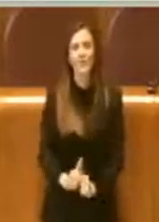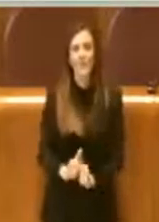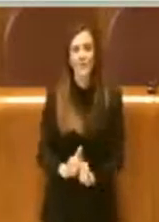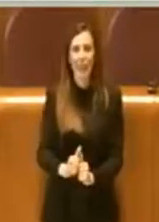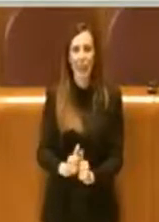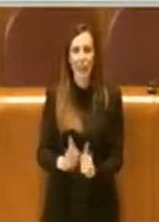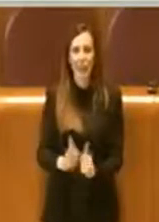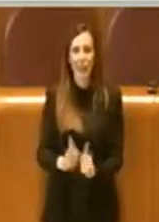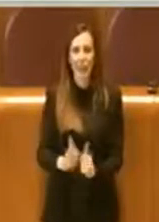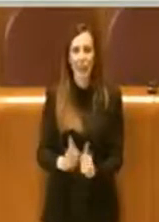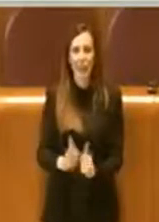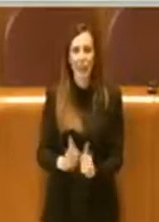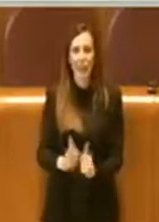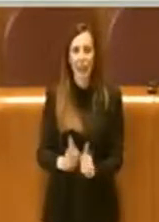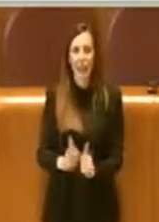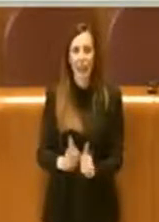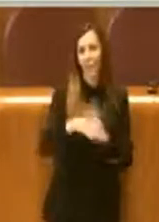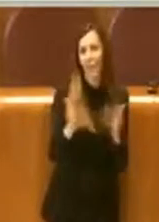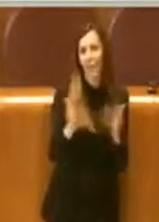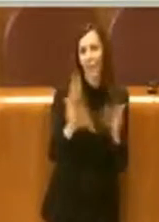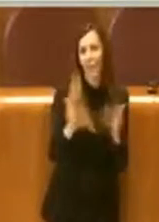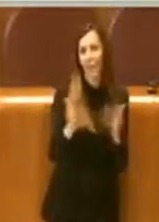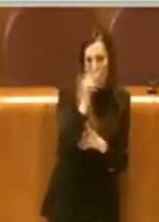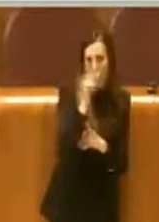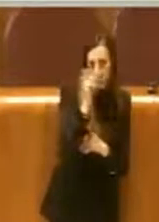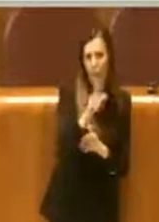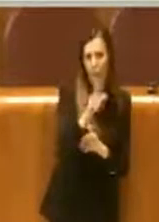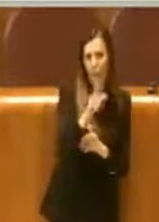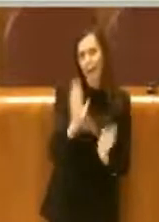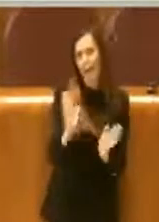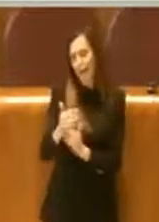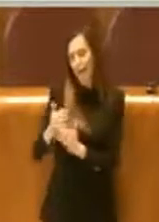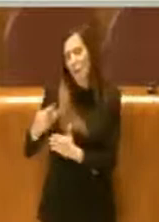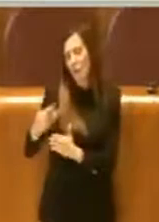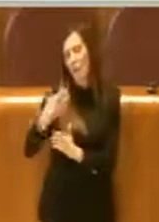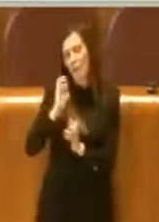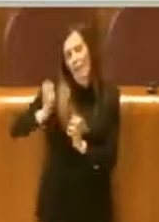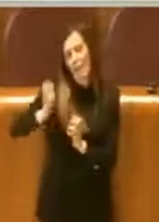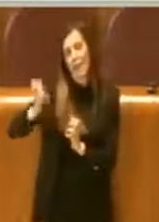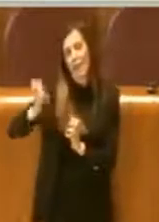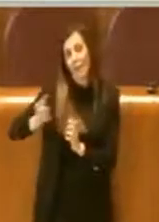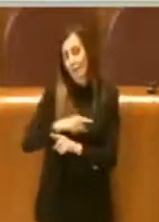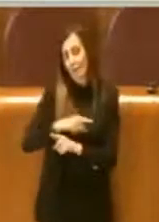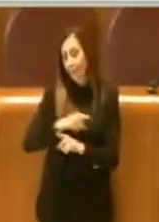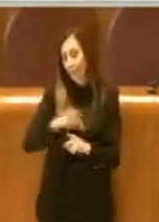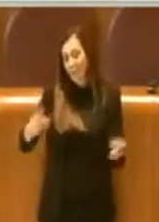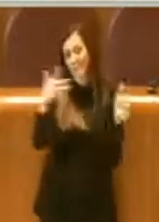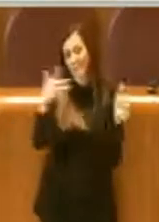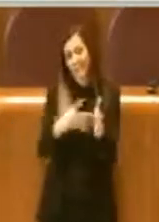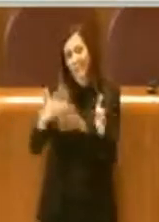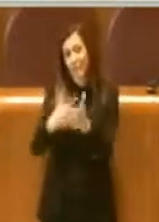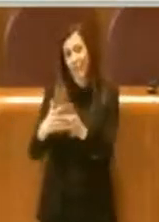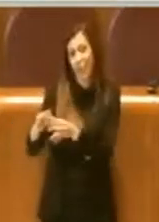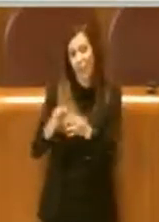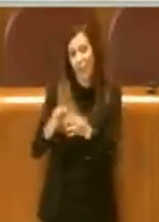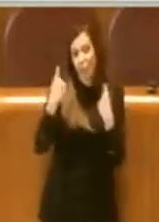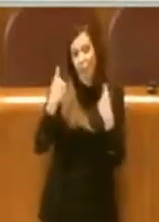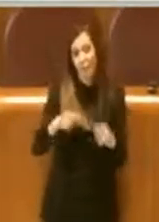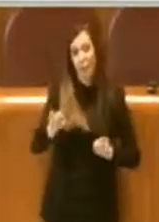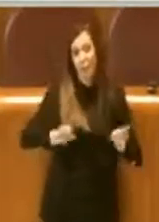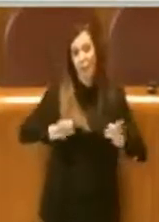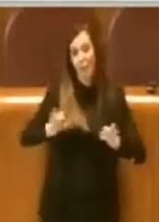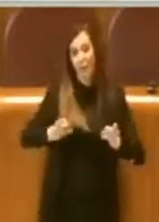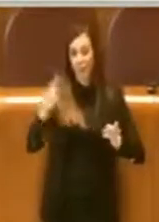dal settore culturale, ma in tutti i settori economici, sono in difficoltà in questo momento. Per cui